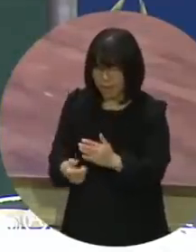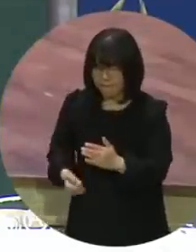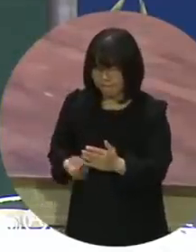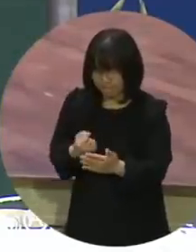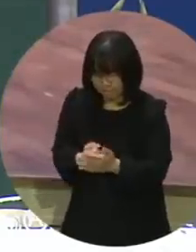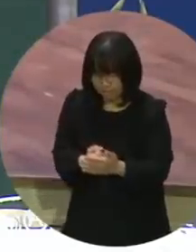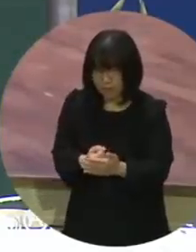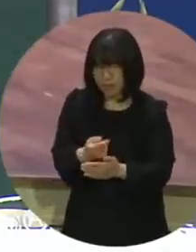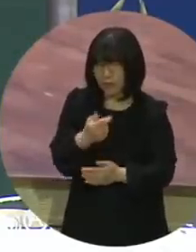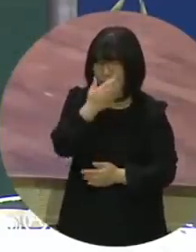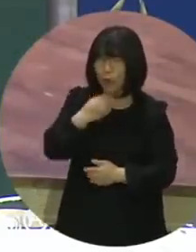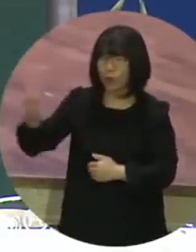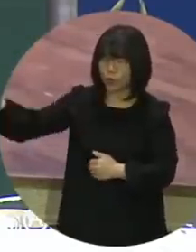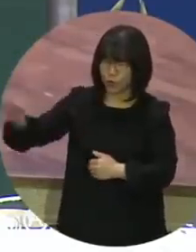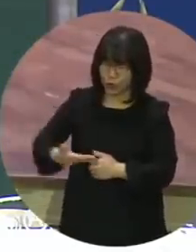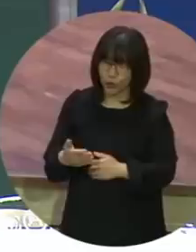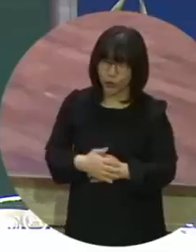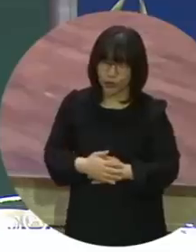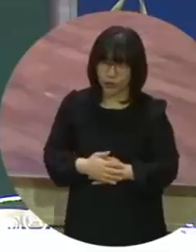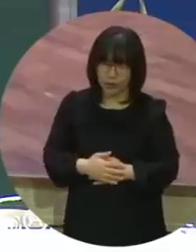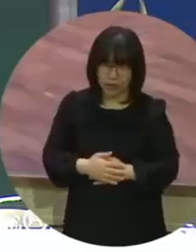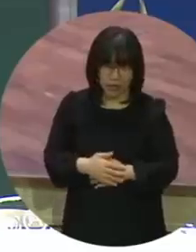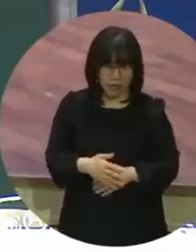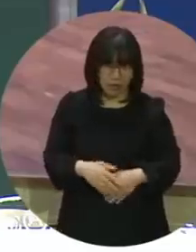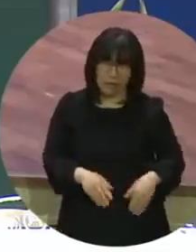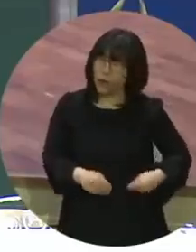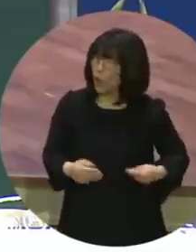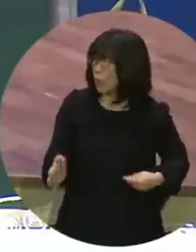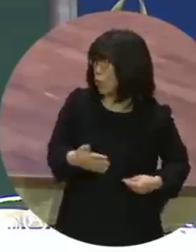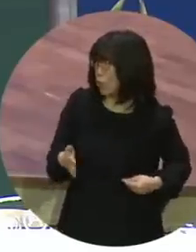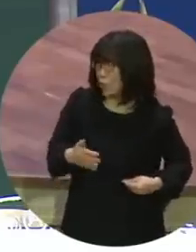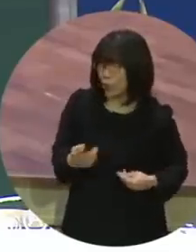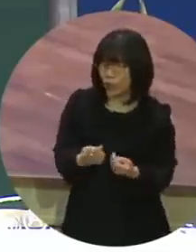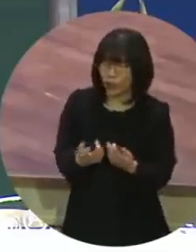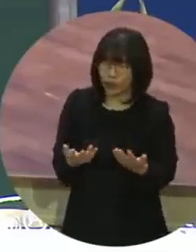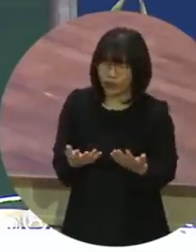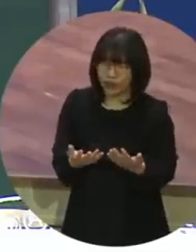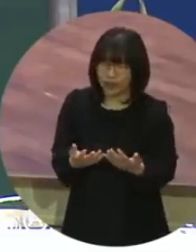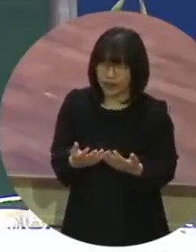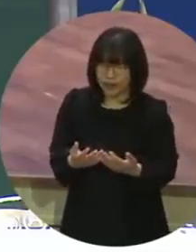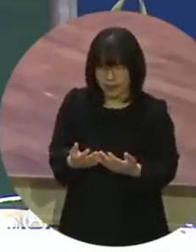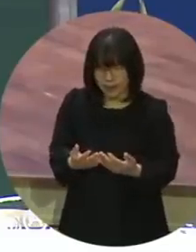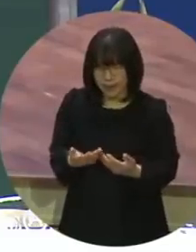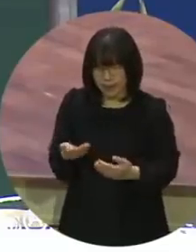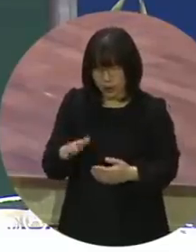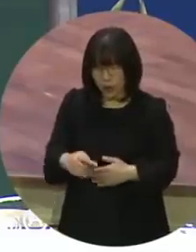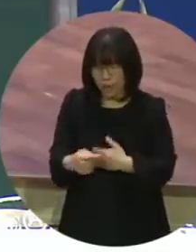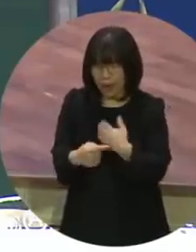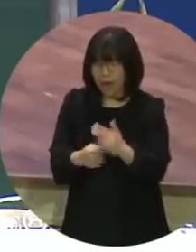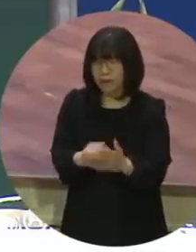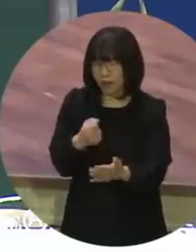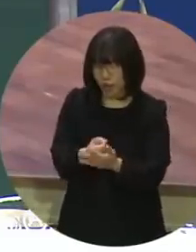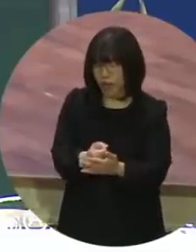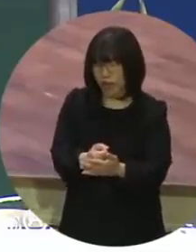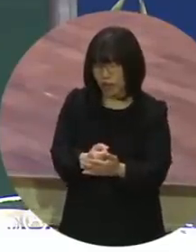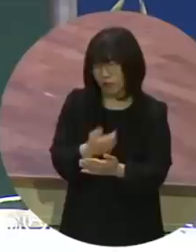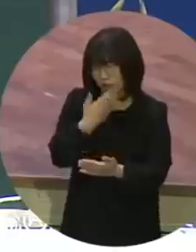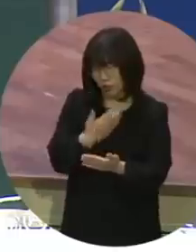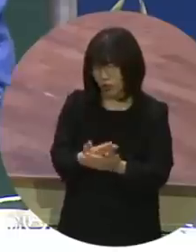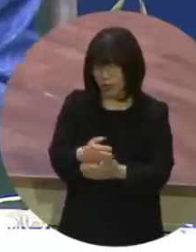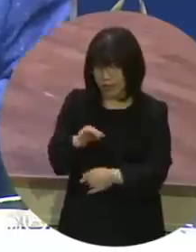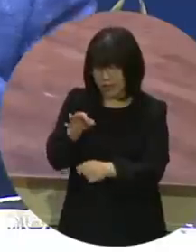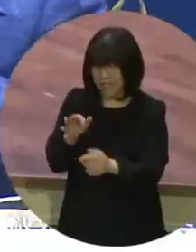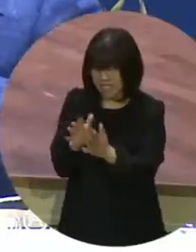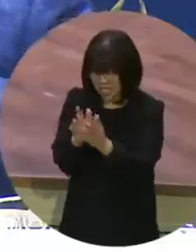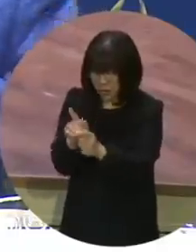축복이요. 나는 없어서 못하지. 나 정말 하고 싶다. 그게 마음의 축복이라니까요. 생각도 없어, 그런